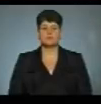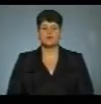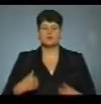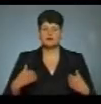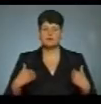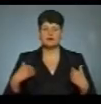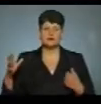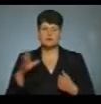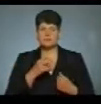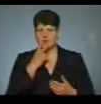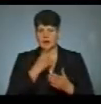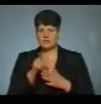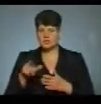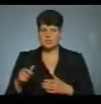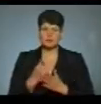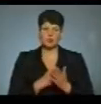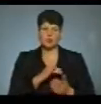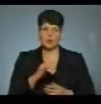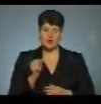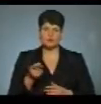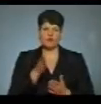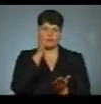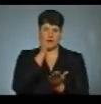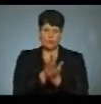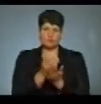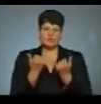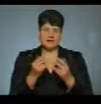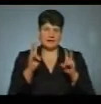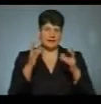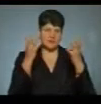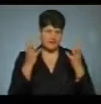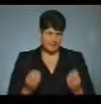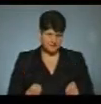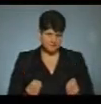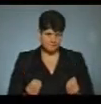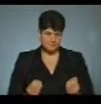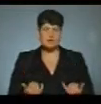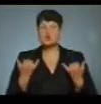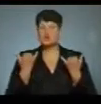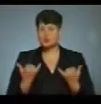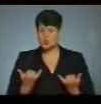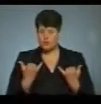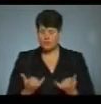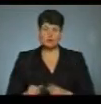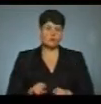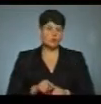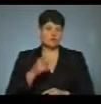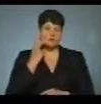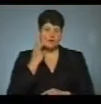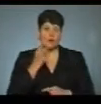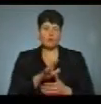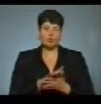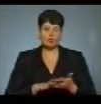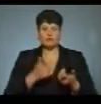Мої вітання усім глядачам телеканалу ЮА Тернопіль. У прямому ефірі програма «Тема дня». І сьогодні, як і завжди, ми продовжуємо